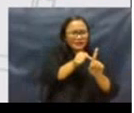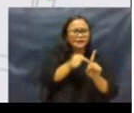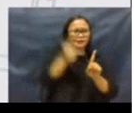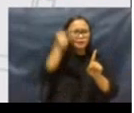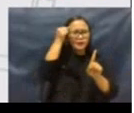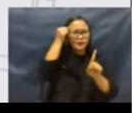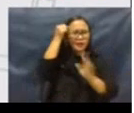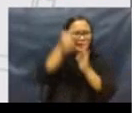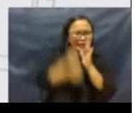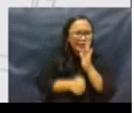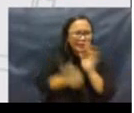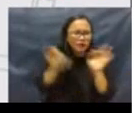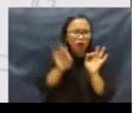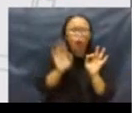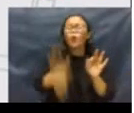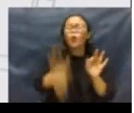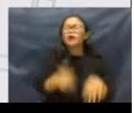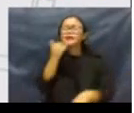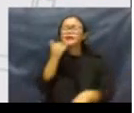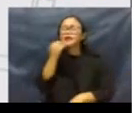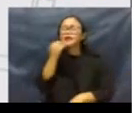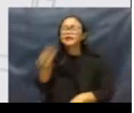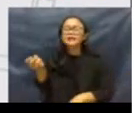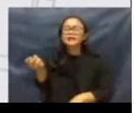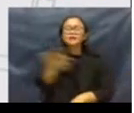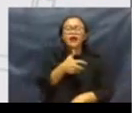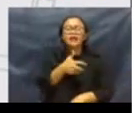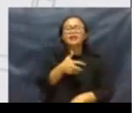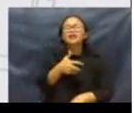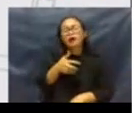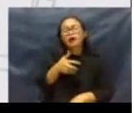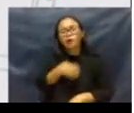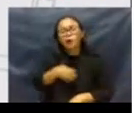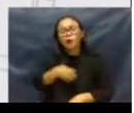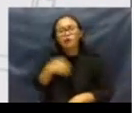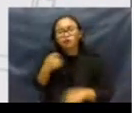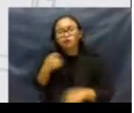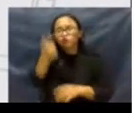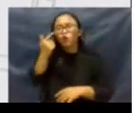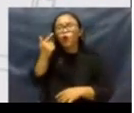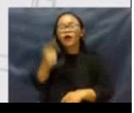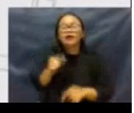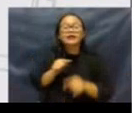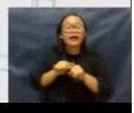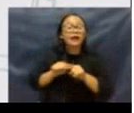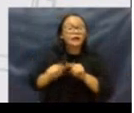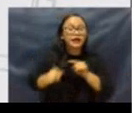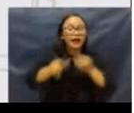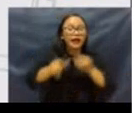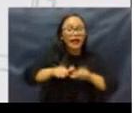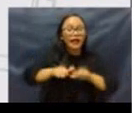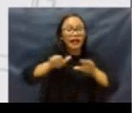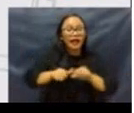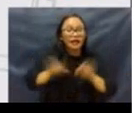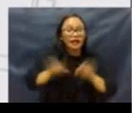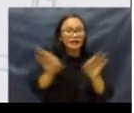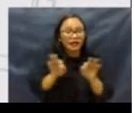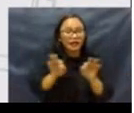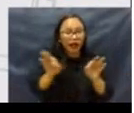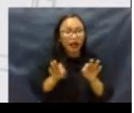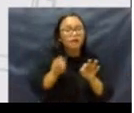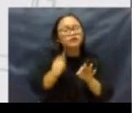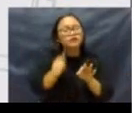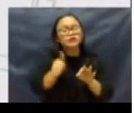akan cepat. Tapi jika tidak hati-hati, mungkin akan berakhir ke keputusan yang